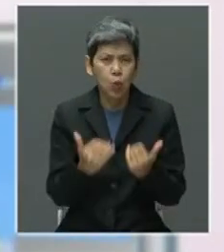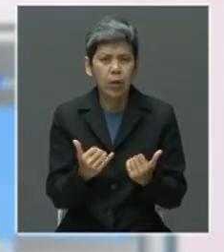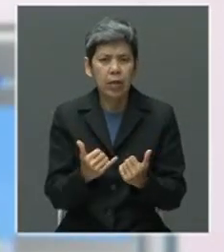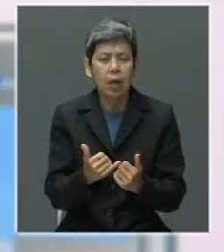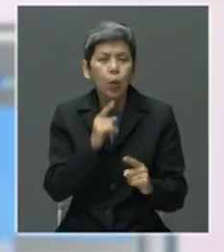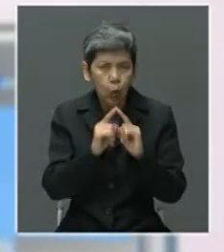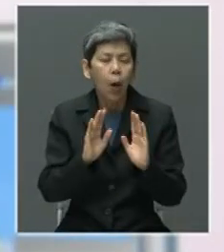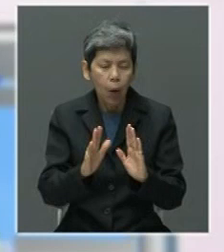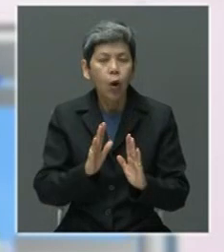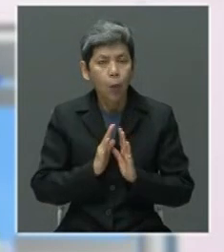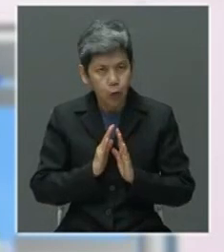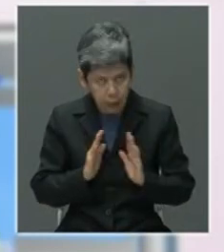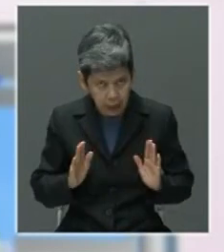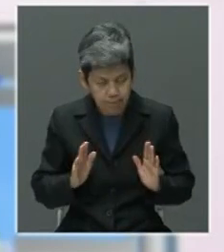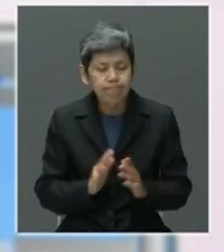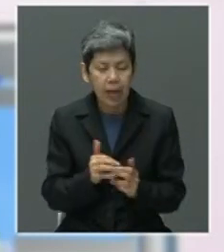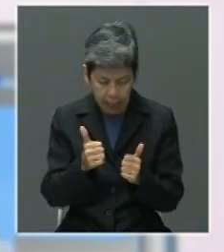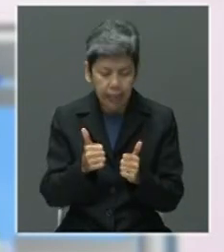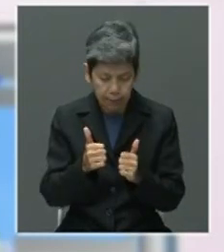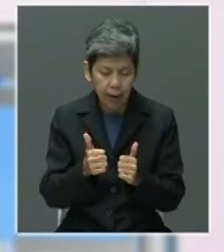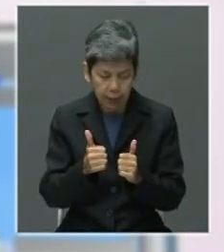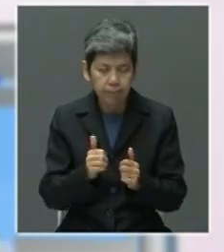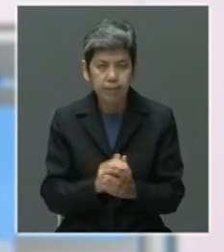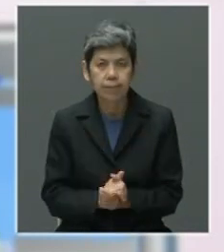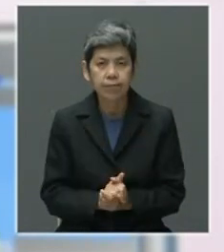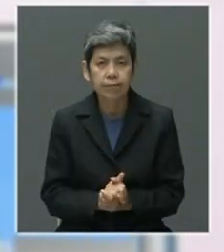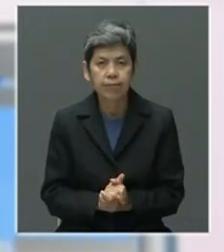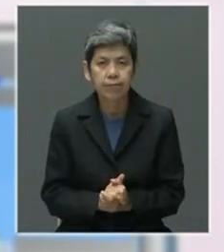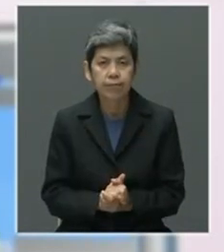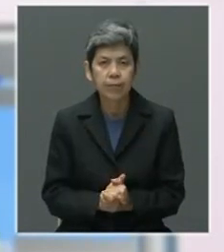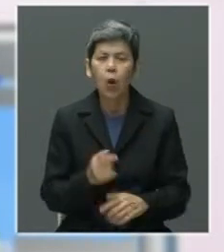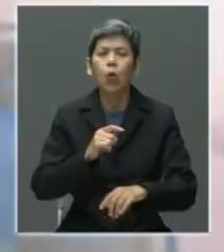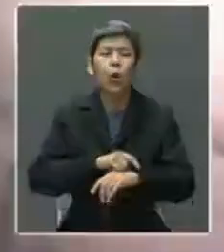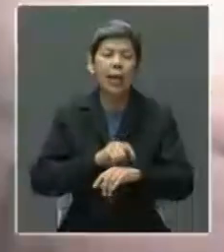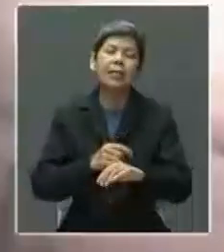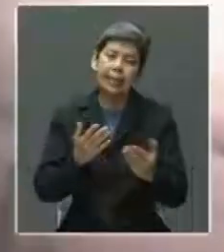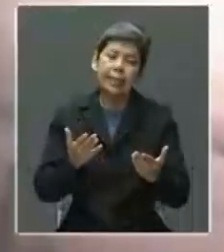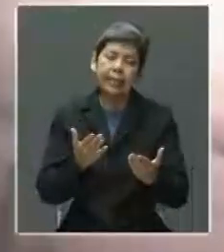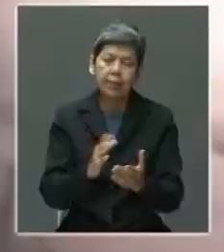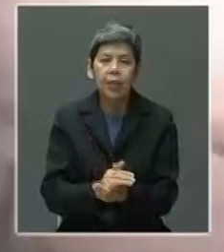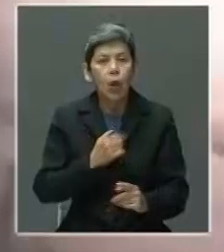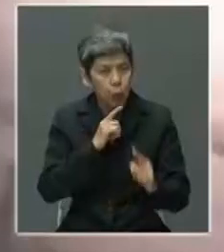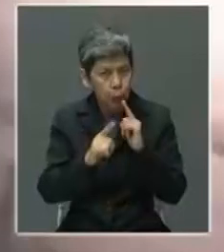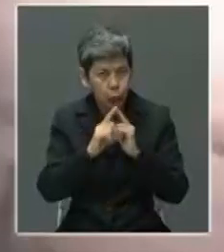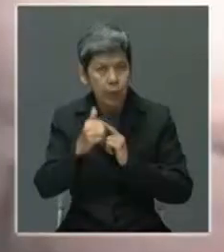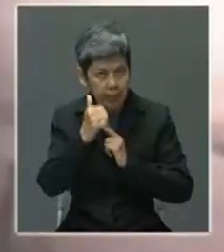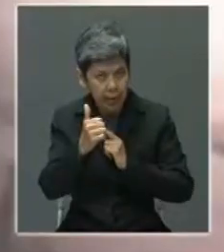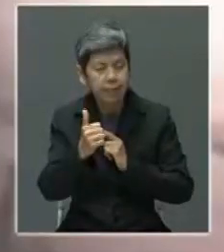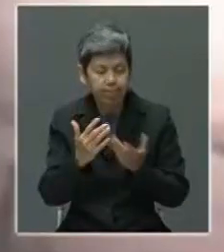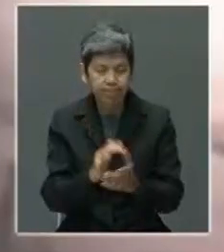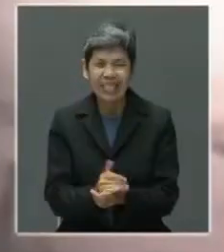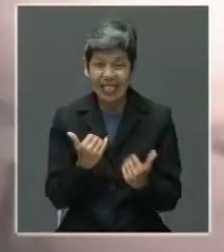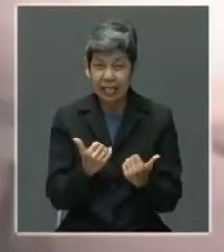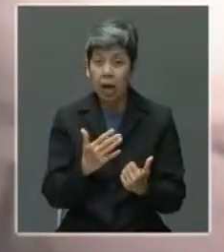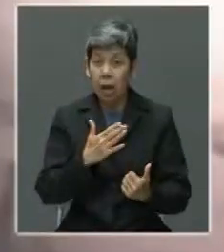รวจสอบเพียงเท่านี้นะครับขอบคุณมากนะครับคุณวีระครับ สวัสดีครับ ครับคุณผู้ชมฮะเวลาเราจำกัดนะครับก็สามารถพูดคุยได้เพียงเท่านี้